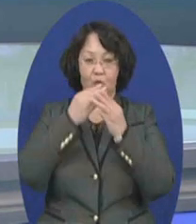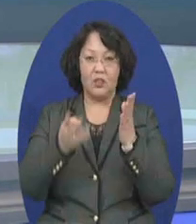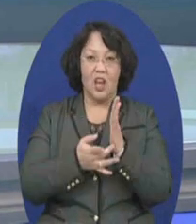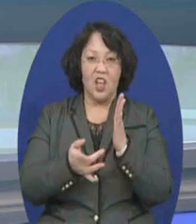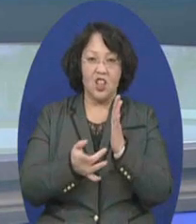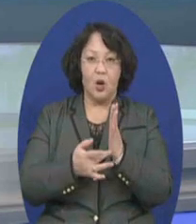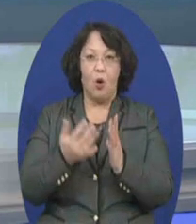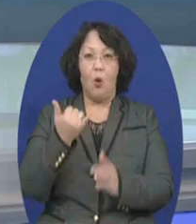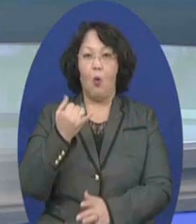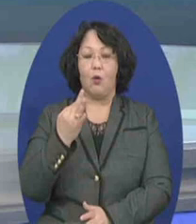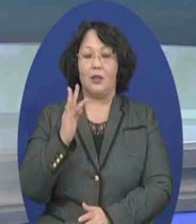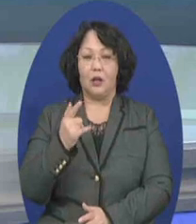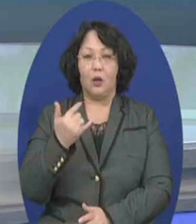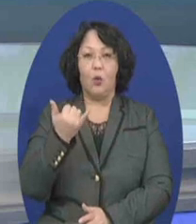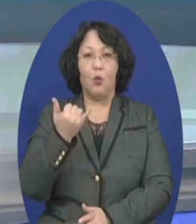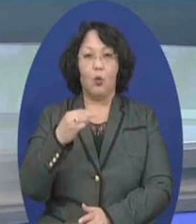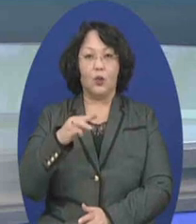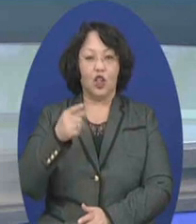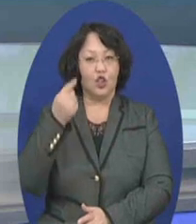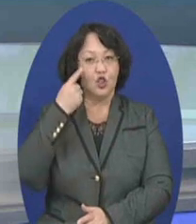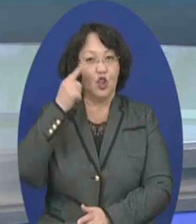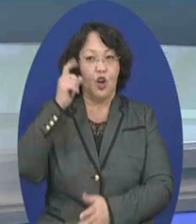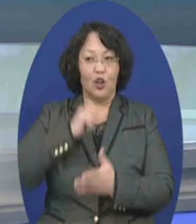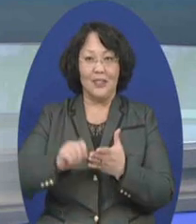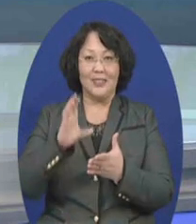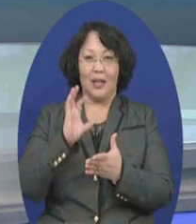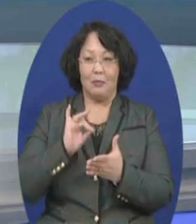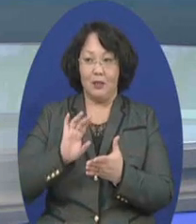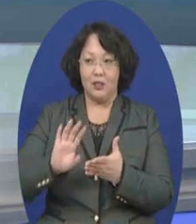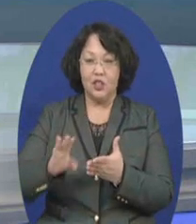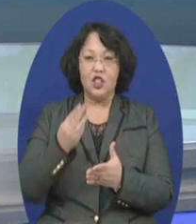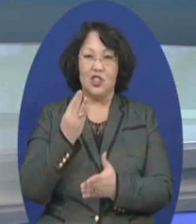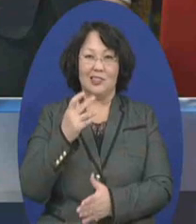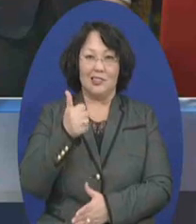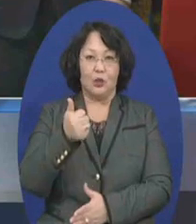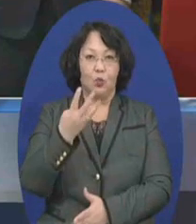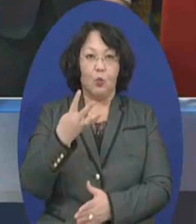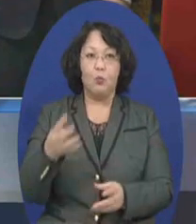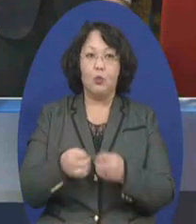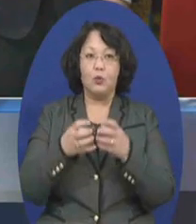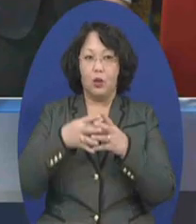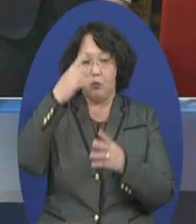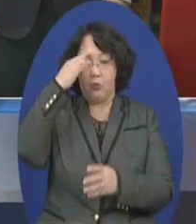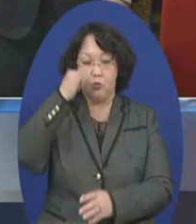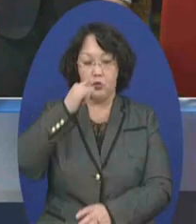ухаан, техник технологи, урлаг утга зохиолын салбарын шилдэг дөрвөн бүтээлд Монгол улсын төрийн шагналыг хүртээлээ. Монгол